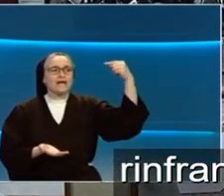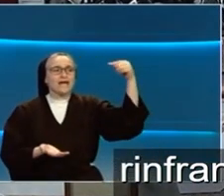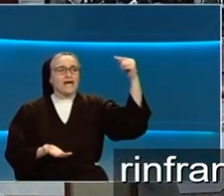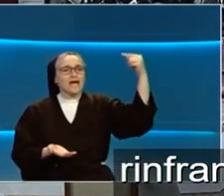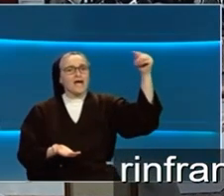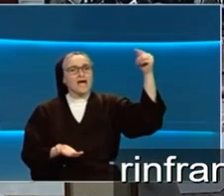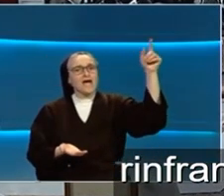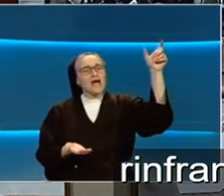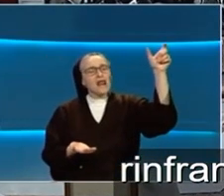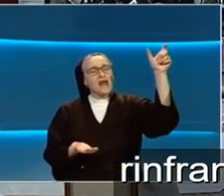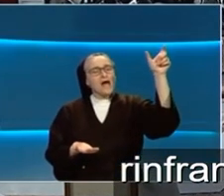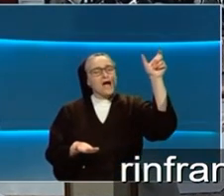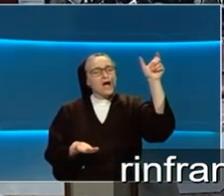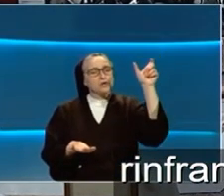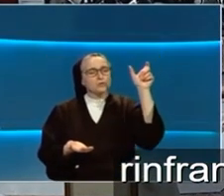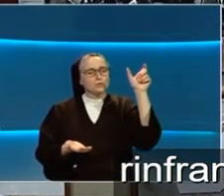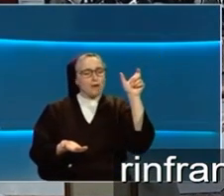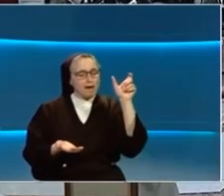Domine,